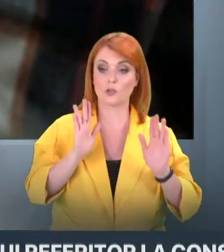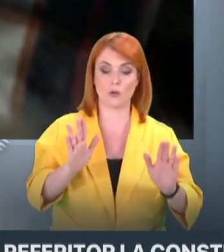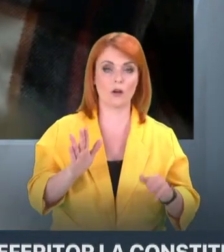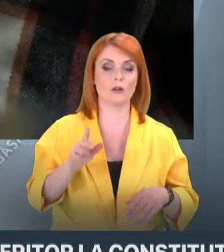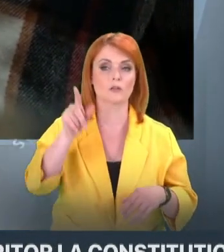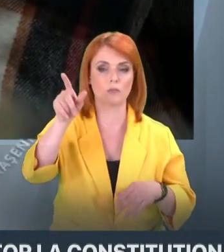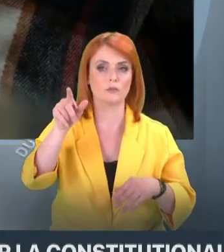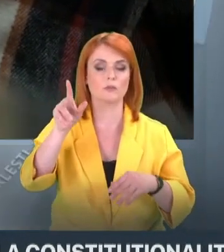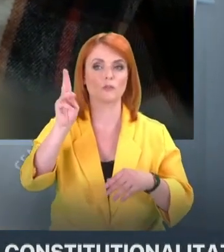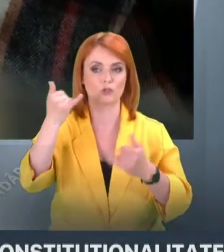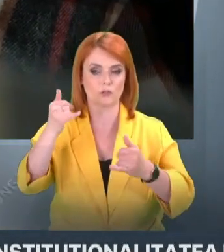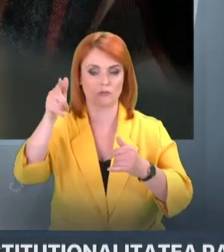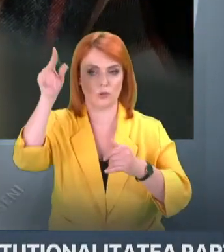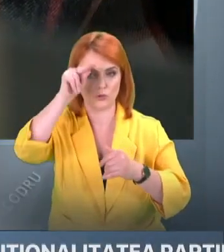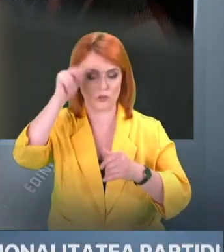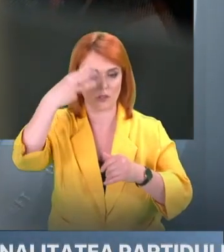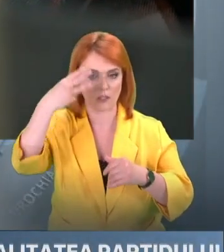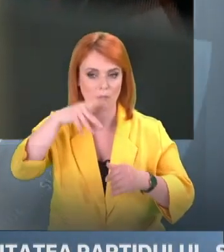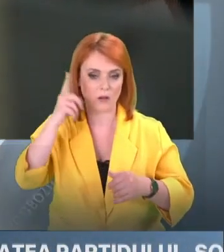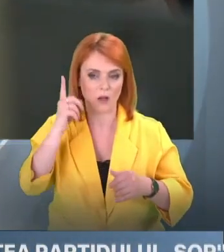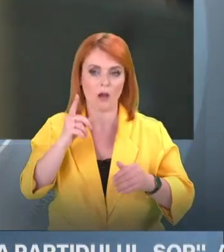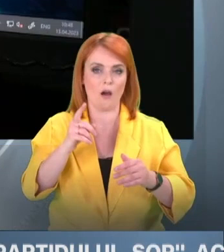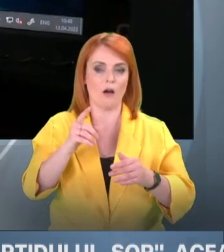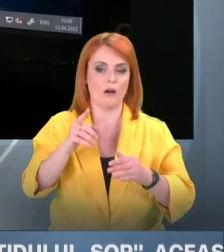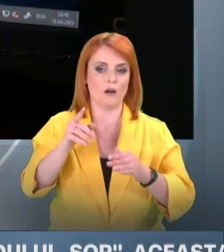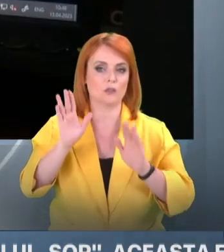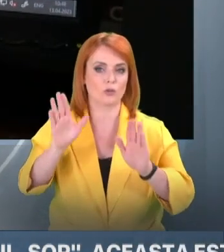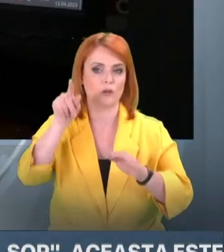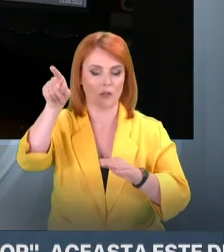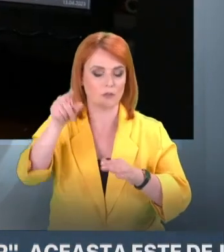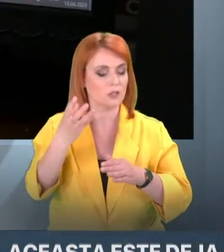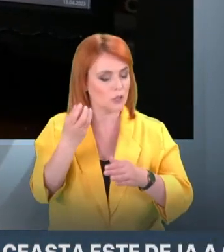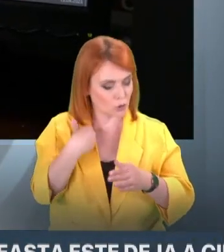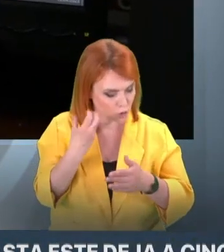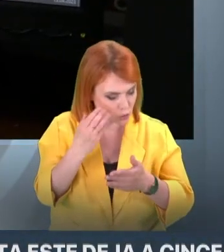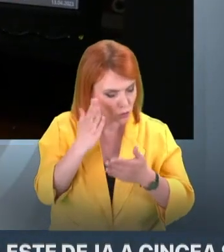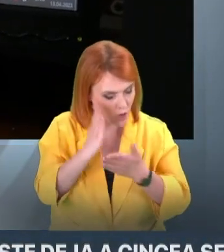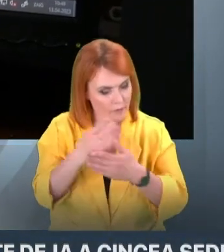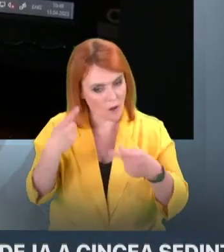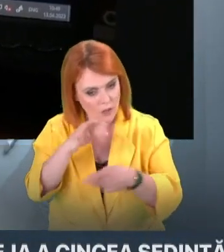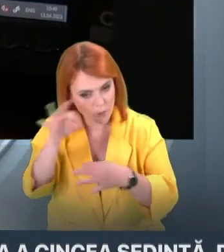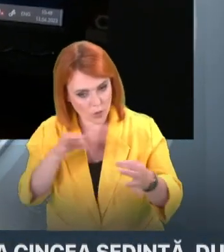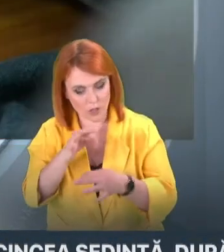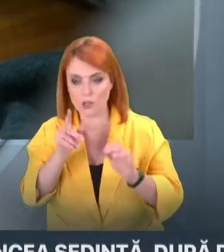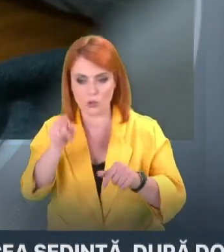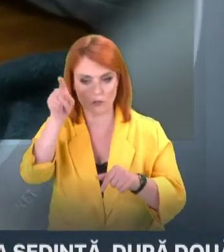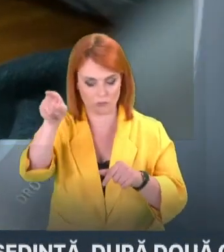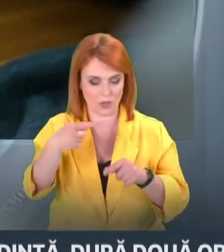din raion să îmbrățișeze o profesie în IT conform ultimelor standarde și